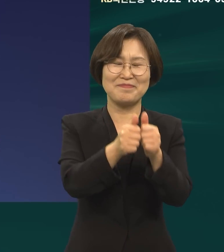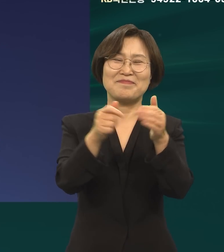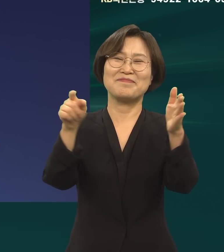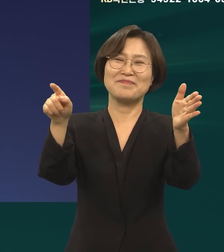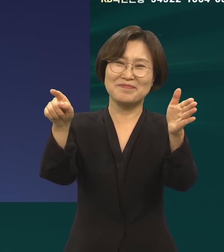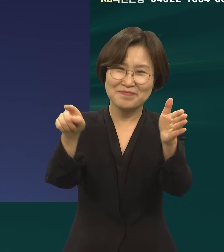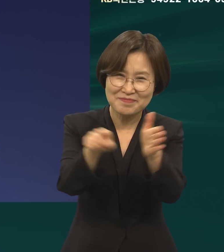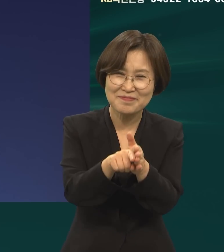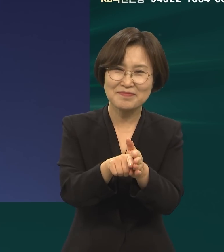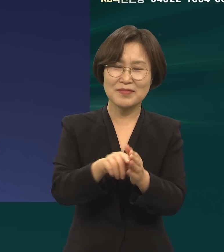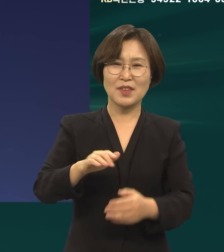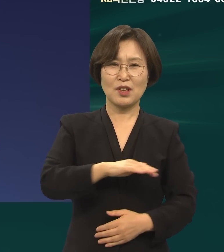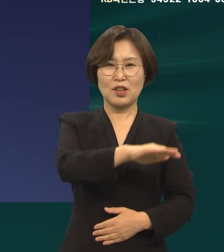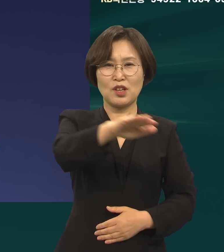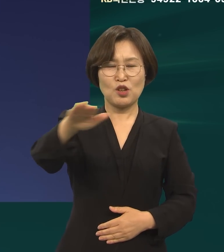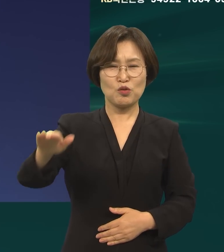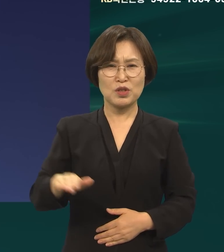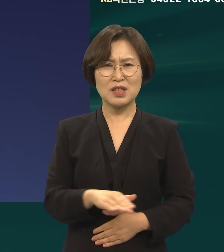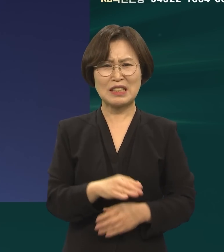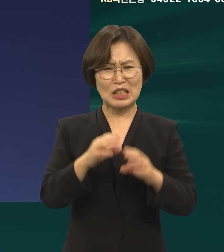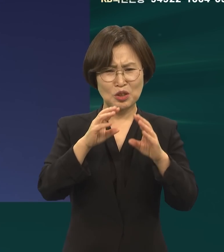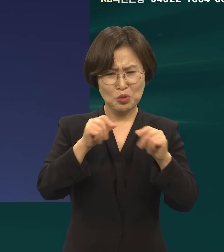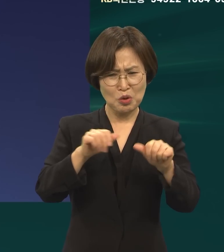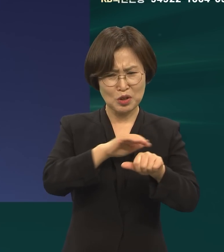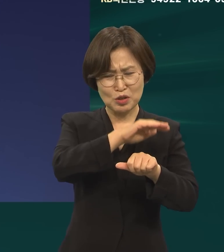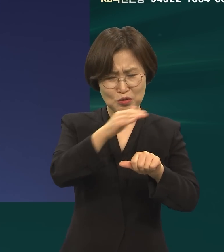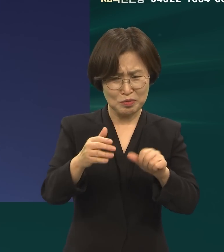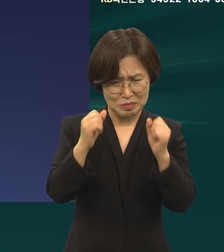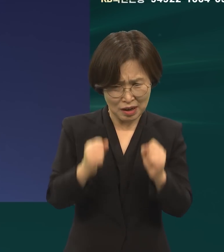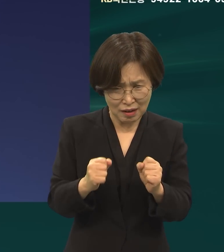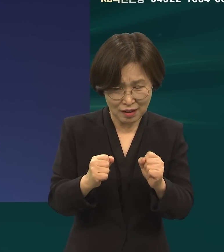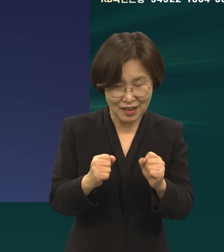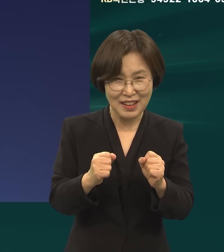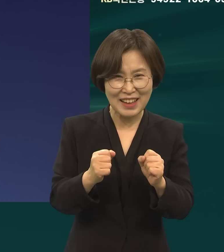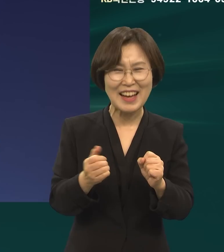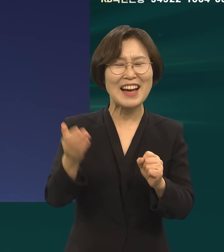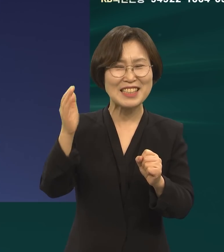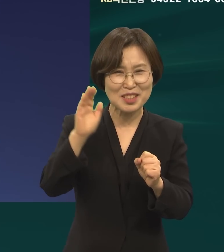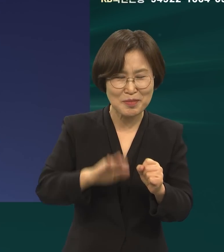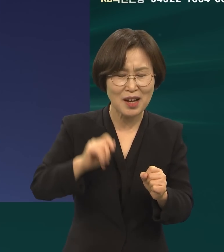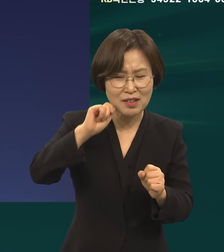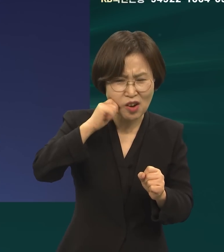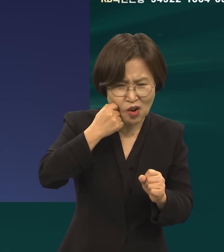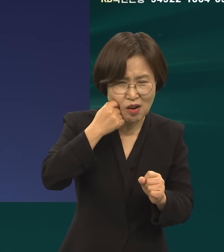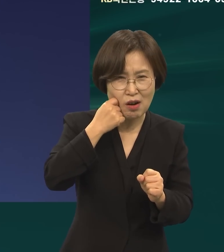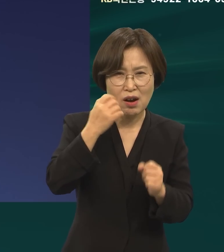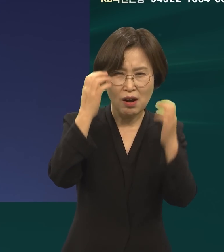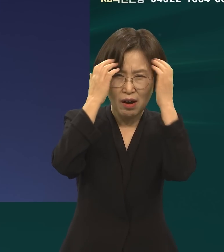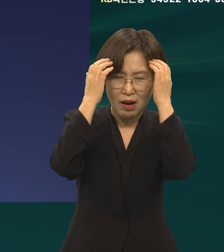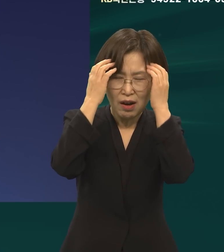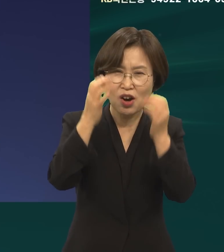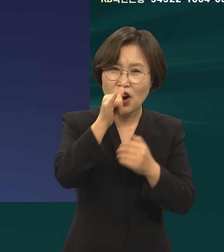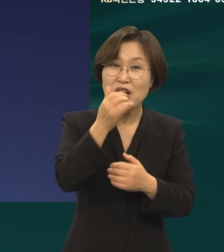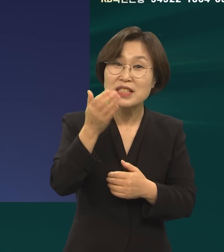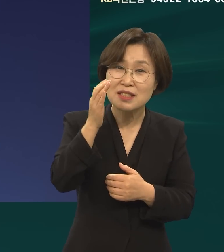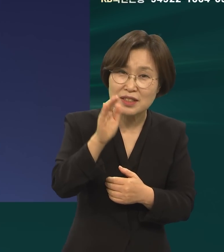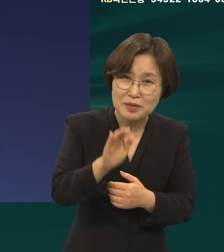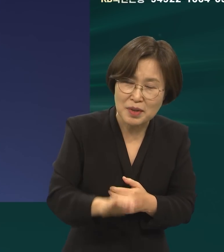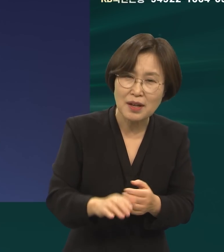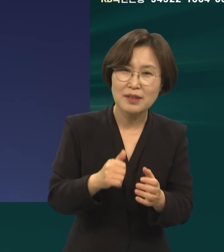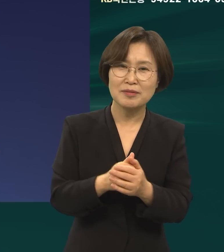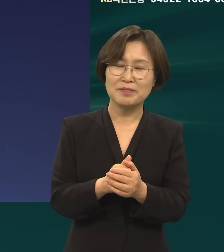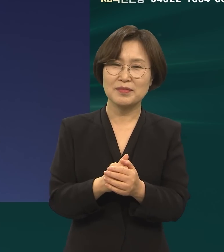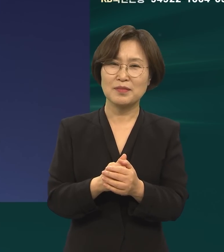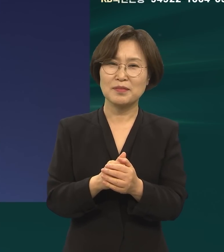믿습니다. 우리는 토요일 같은 이 주님 다시 오실 날을 기다리는 수많은 고난이 일어나는 광야의 길을 오늘 또 이번 또